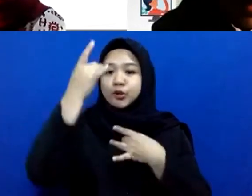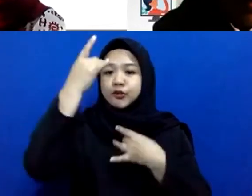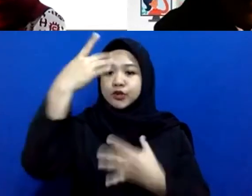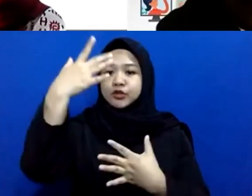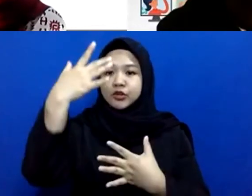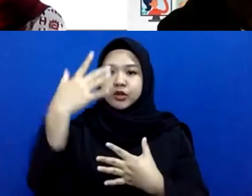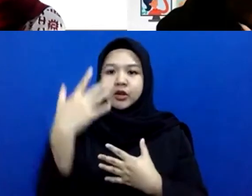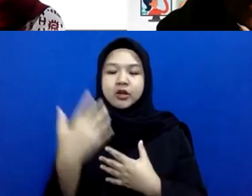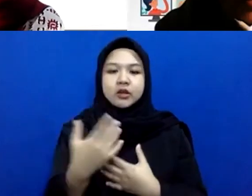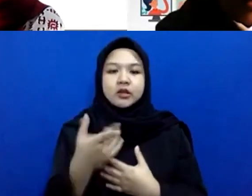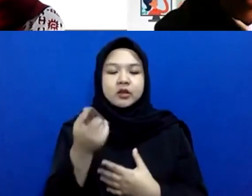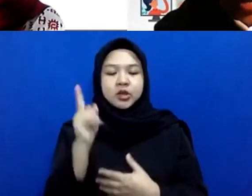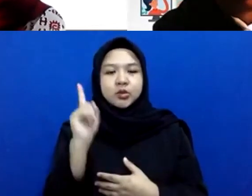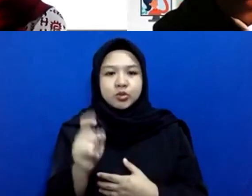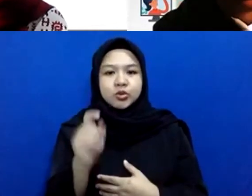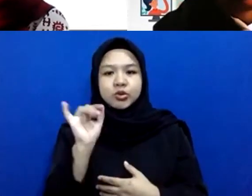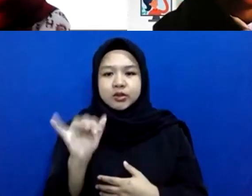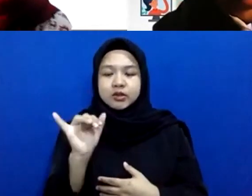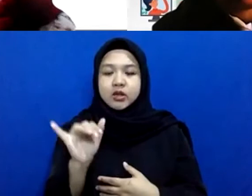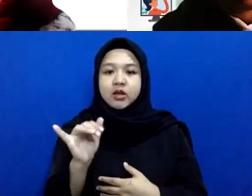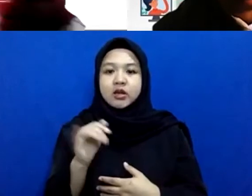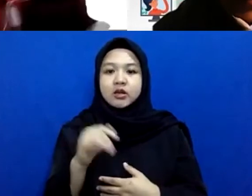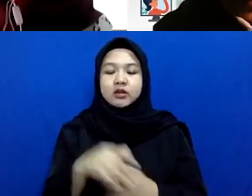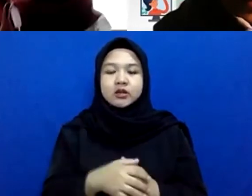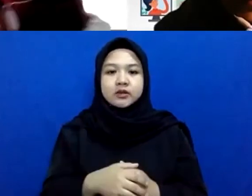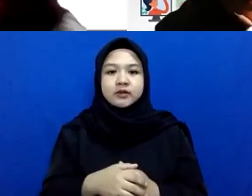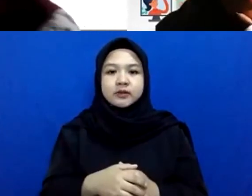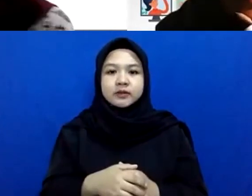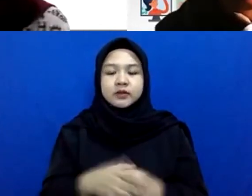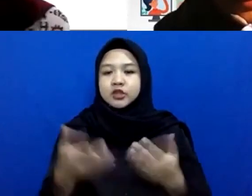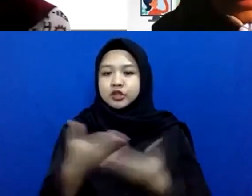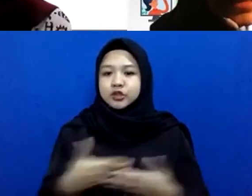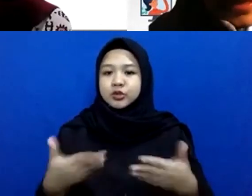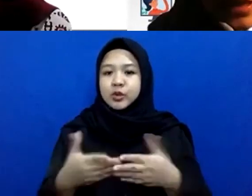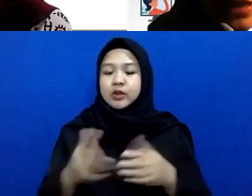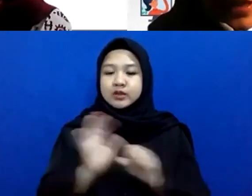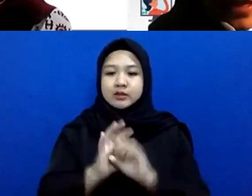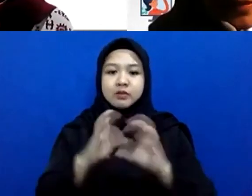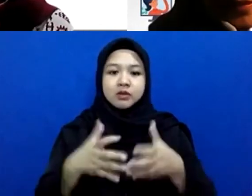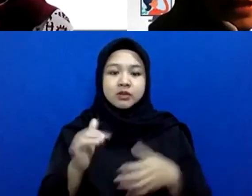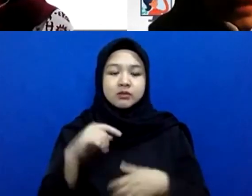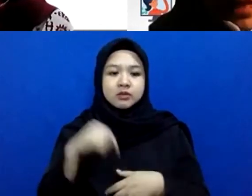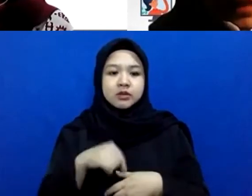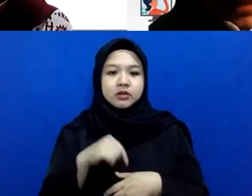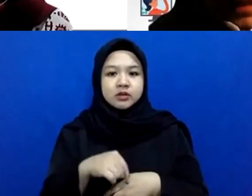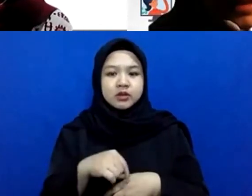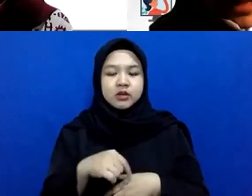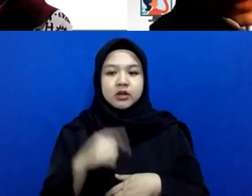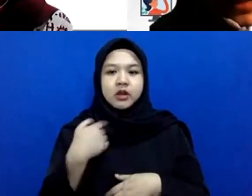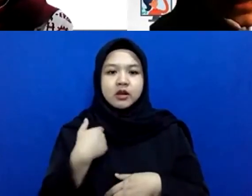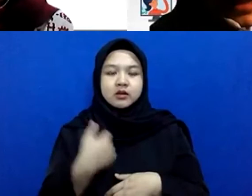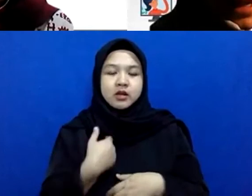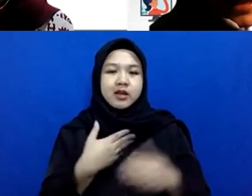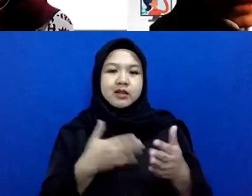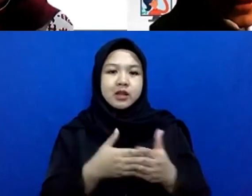memang sangat dibutuhkan gitu. Apalagi di situasi pandemi seperti ini dengan